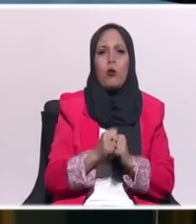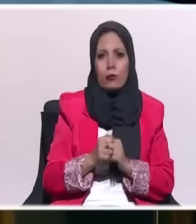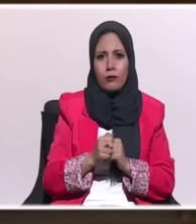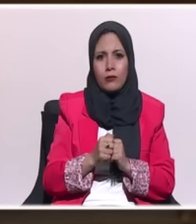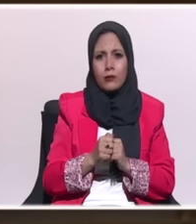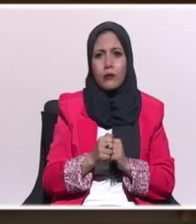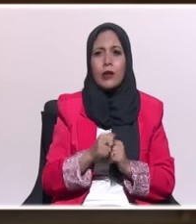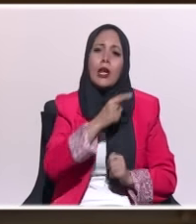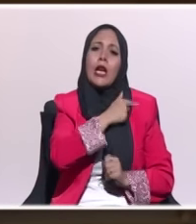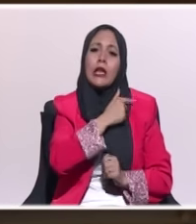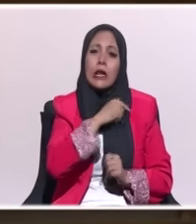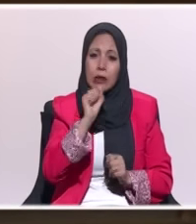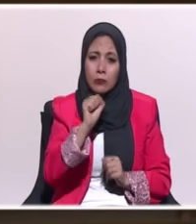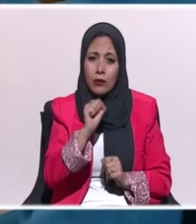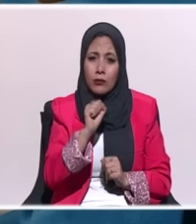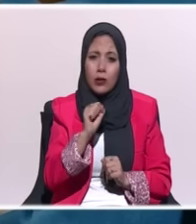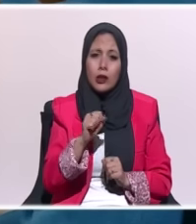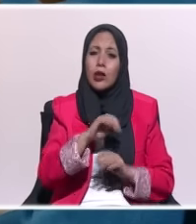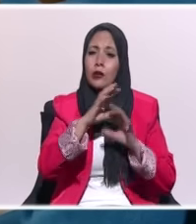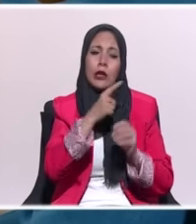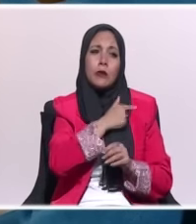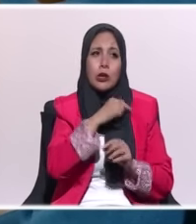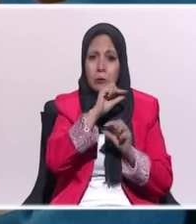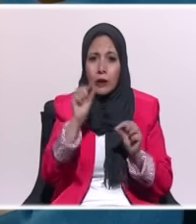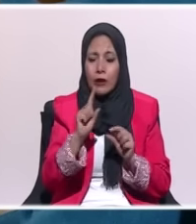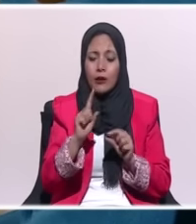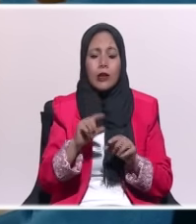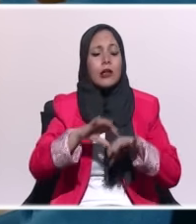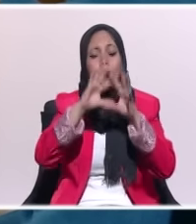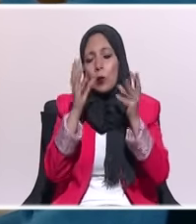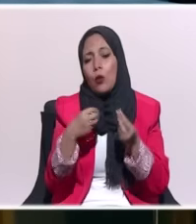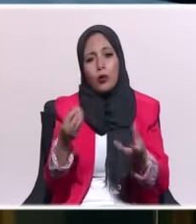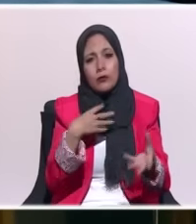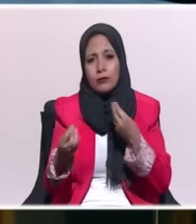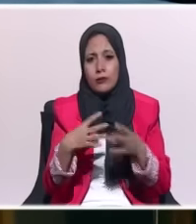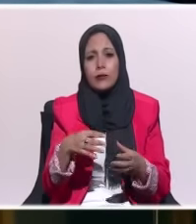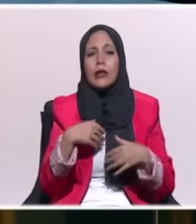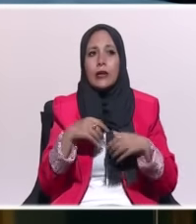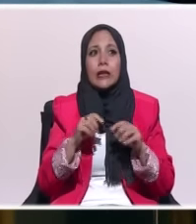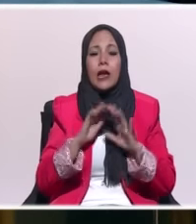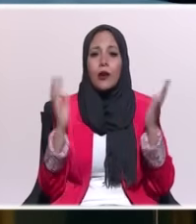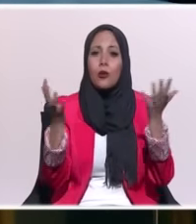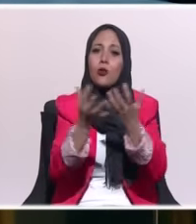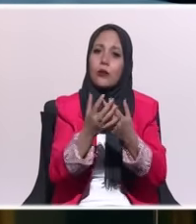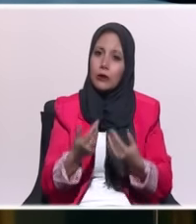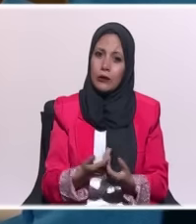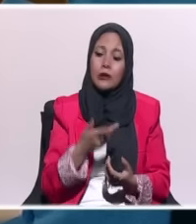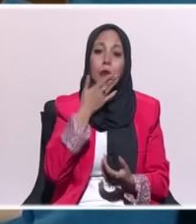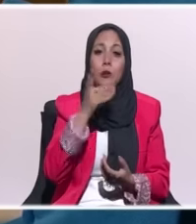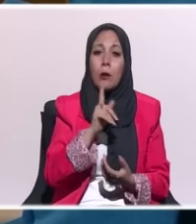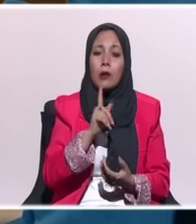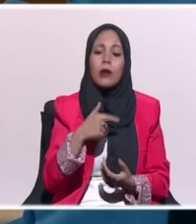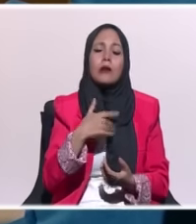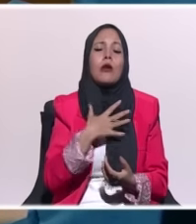اداكي اسمه؟ دانيش اسمه بس، دانيش اسمه بس، دي كانت ده اداني حياته. ده مش اب.